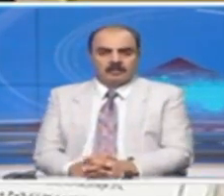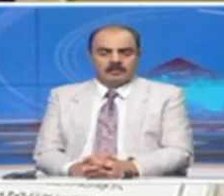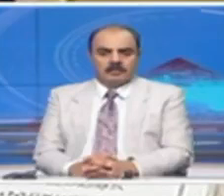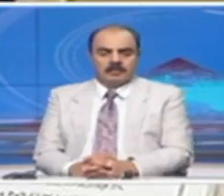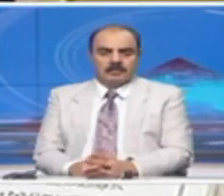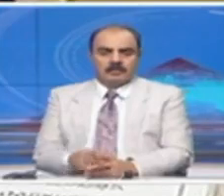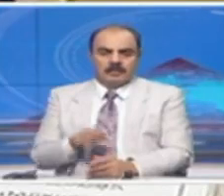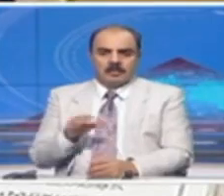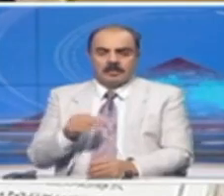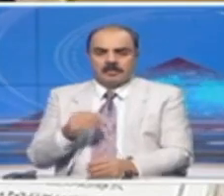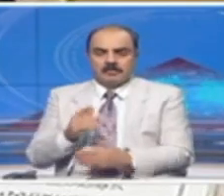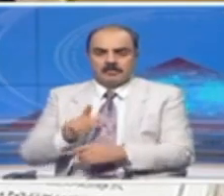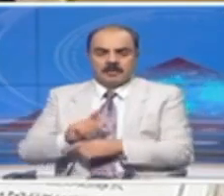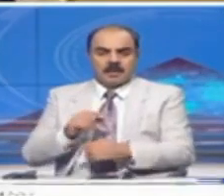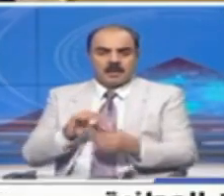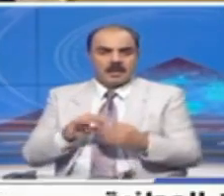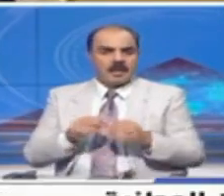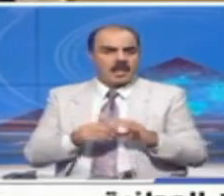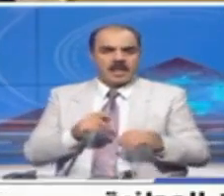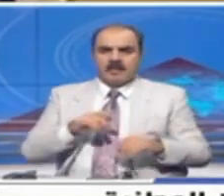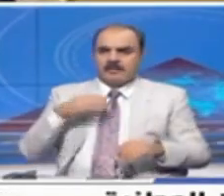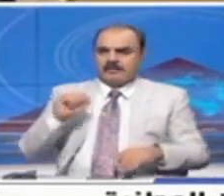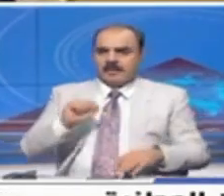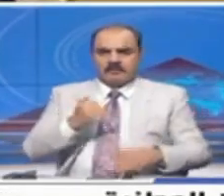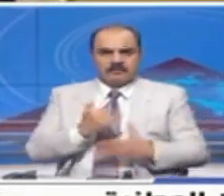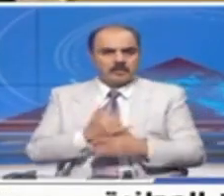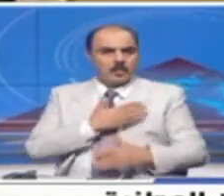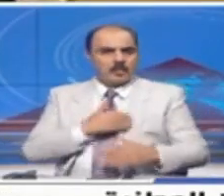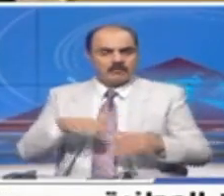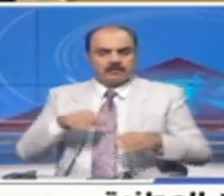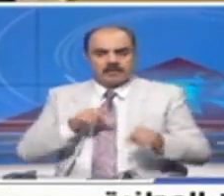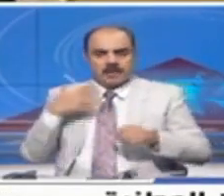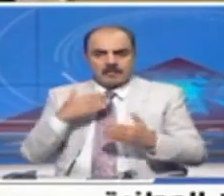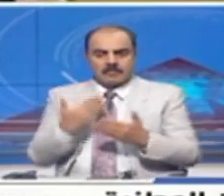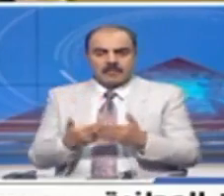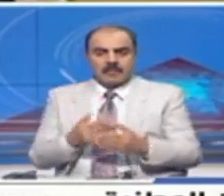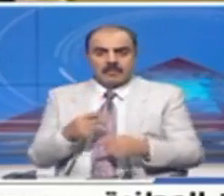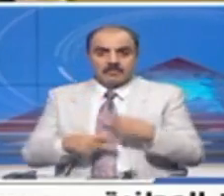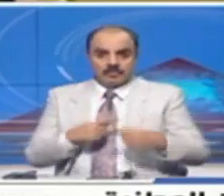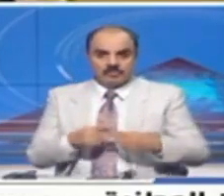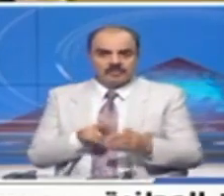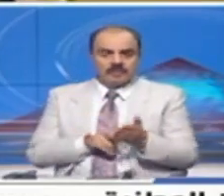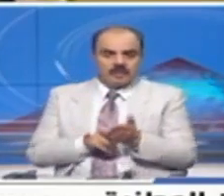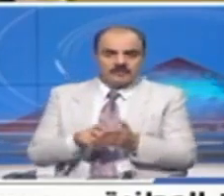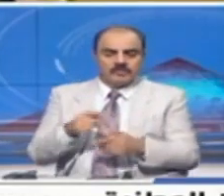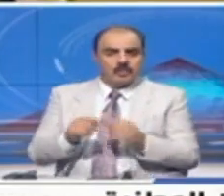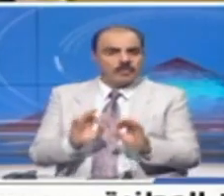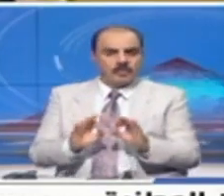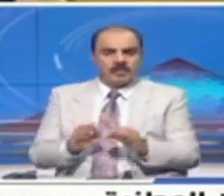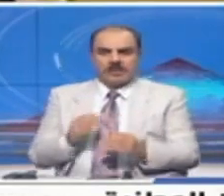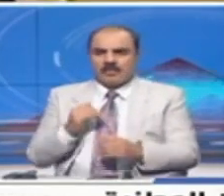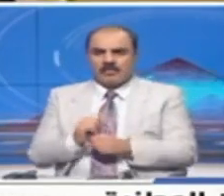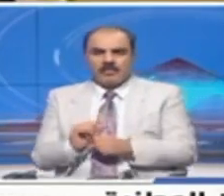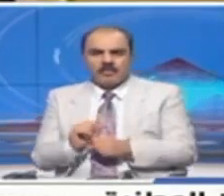أو بين المؤسسات الليبية الوطنية لتعزيز وضمان استمرارية